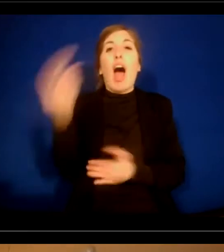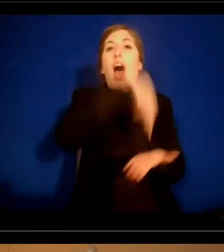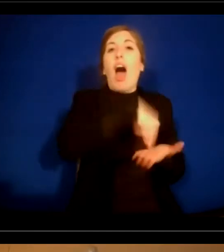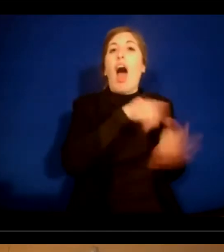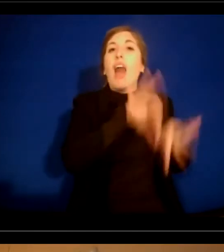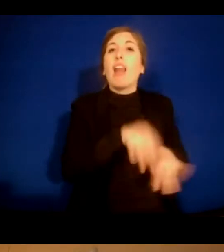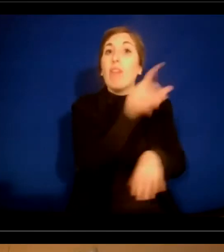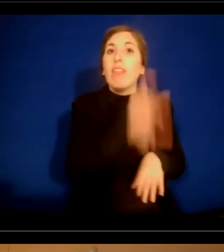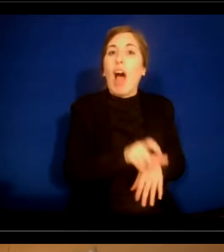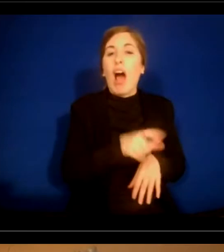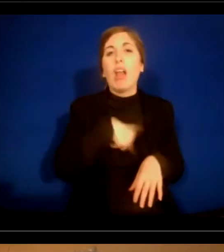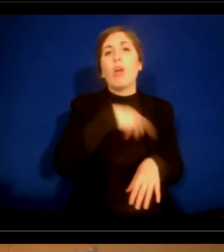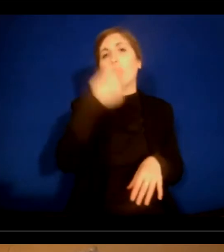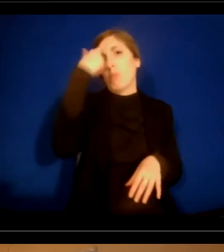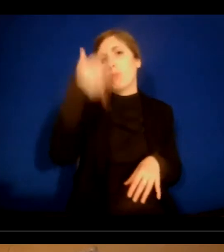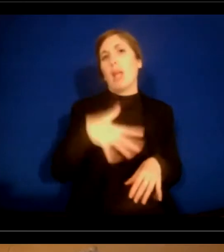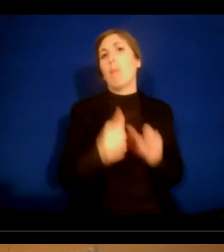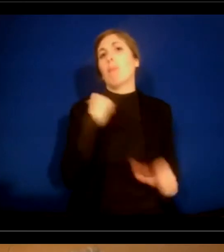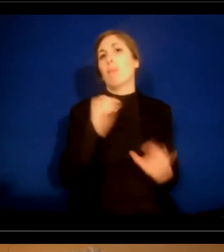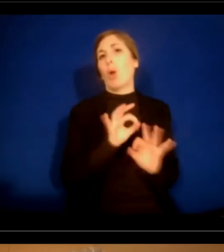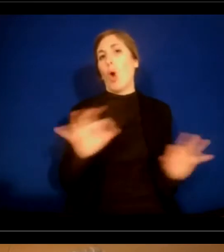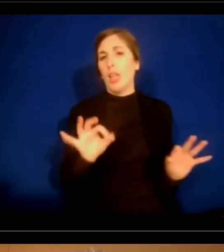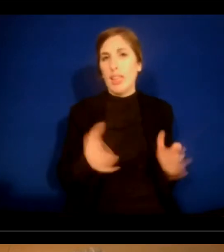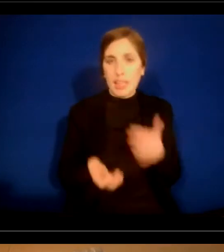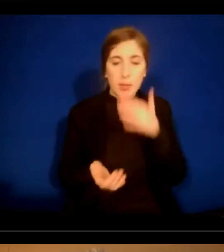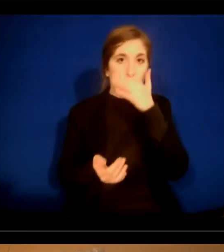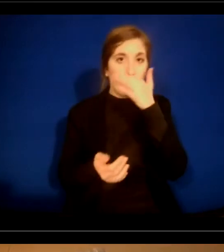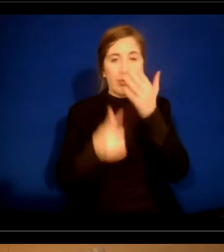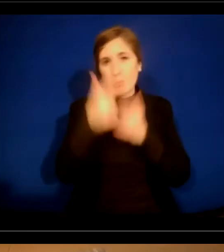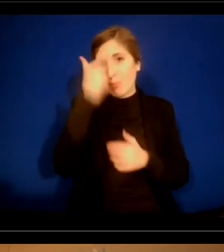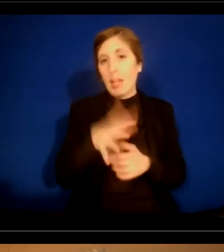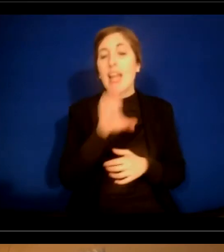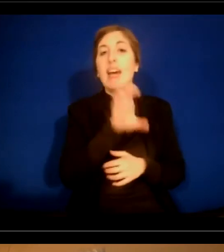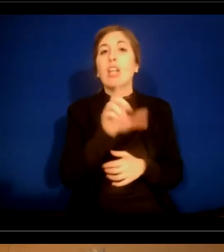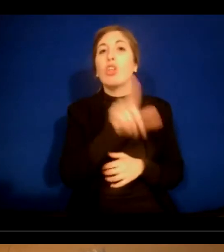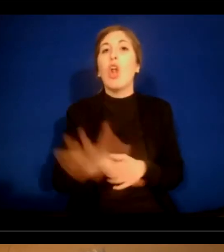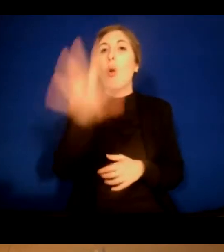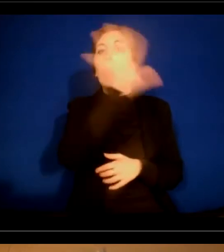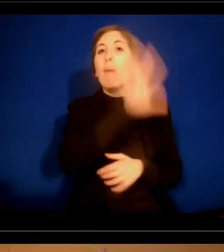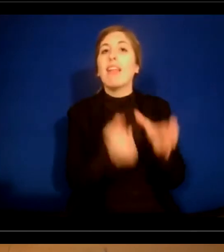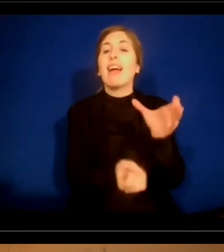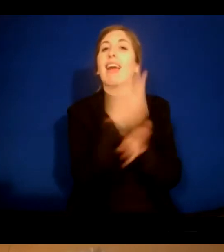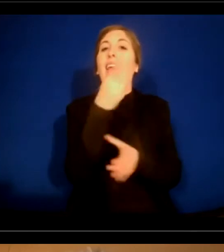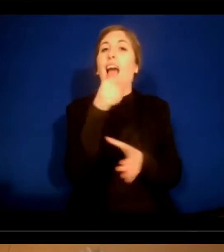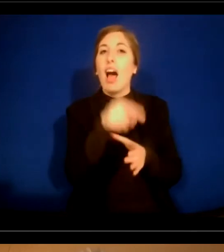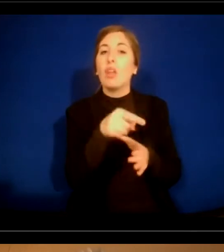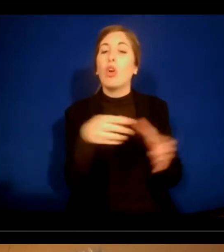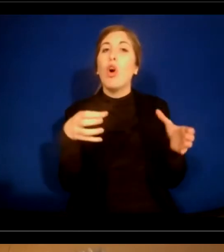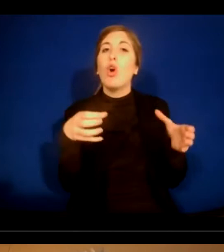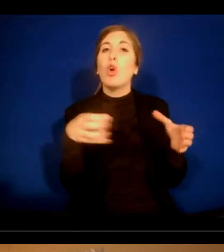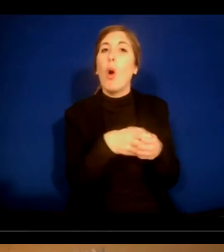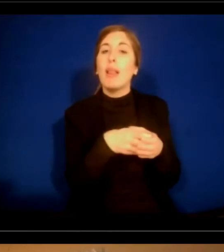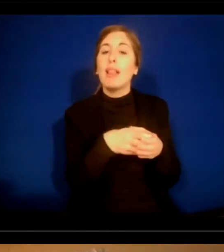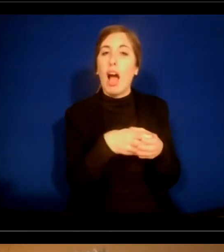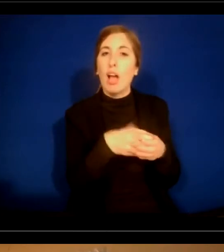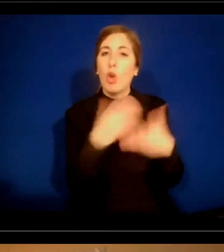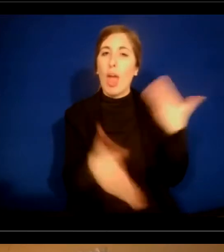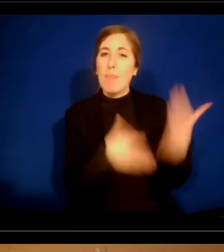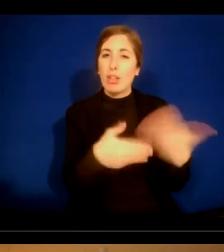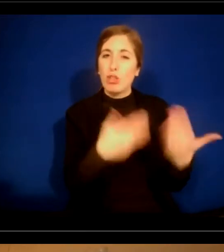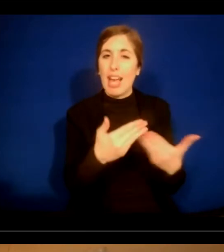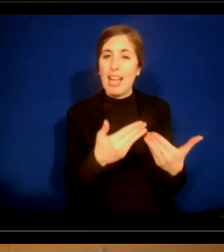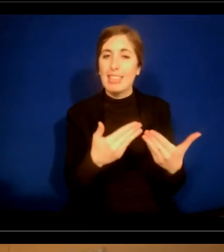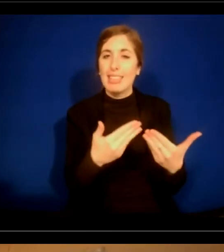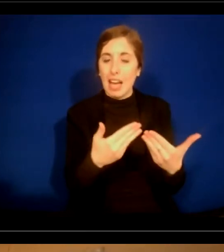facendo anche con Bertolaso, che sapete, la Regione Lombardia ha creato questo comitato di emergenza, di cui